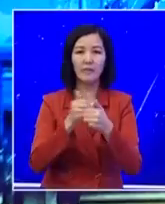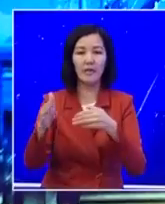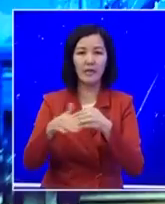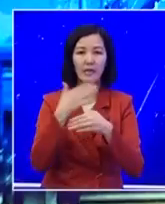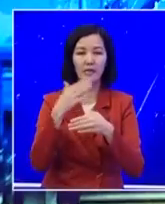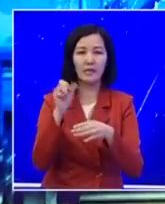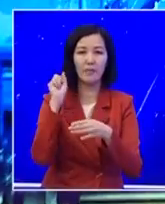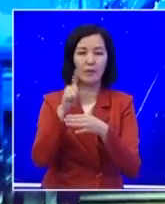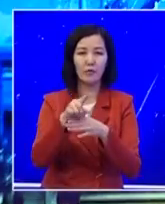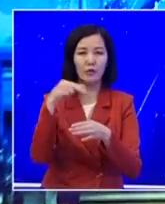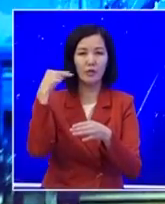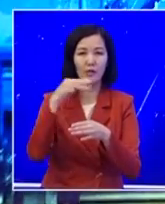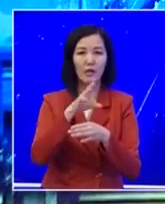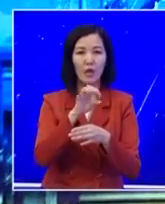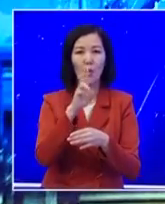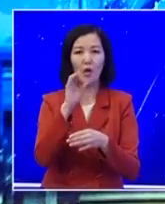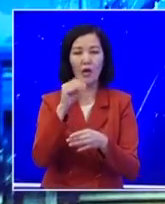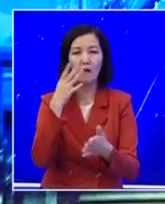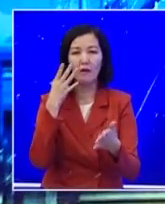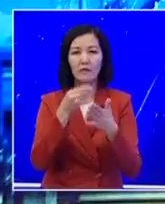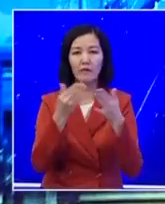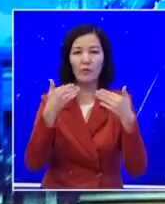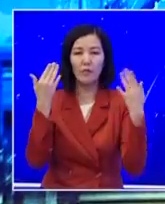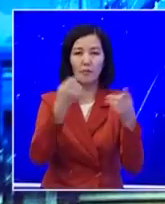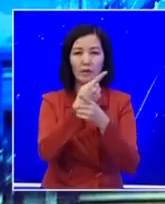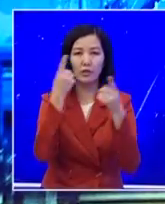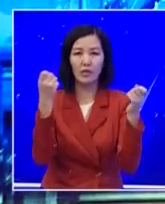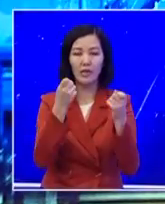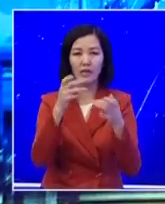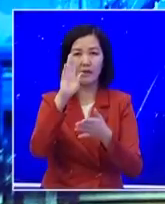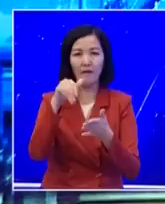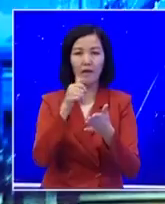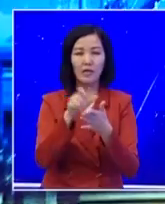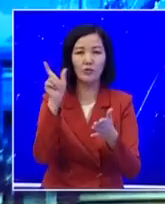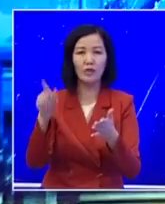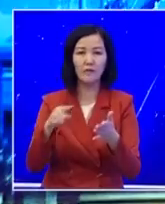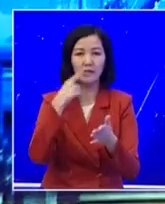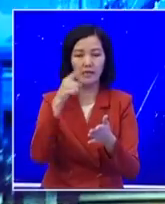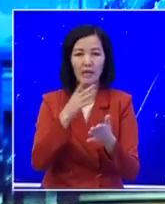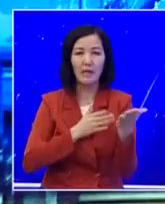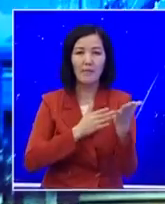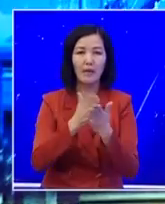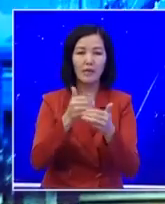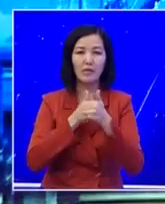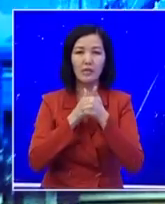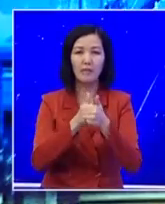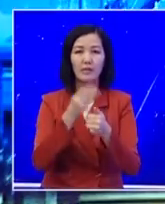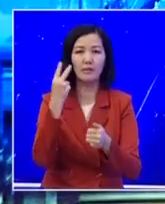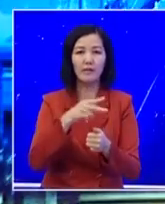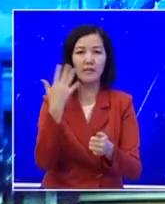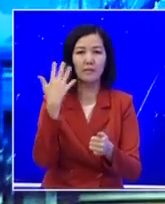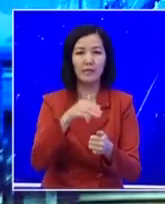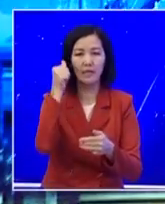Соответствующее поручение дал президент республики Касым-Жомарт Токаев. В своем обращении к соотечественникам глава государства отметил, что политические